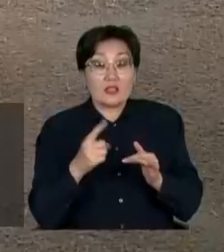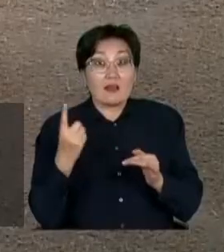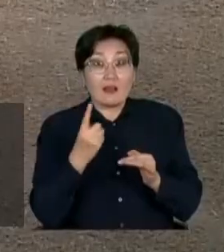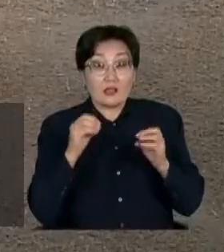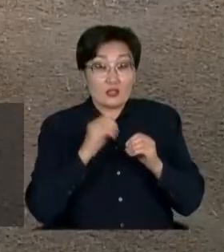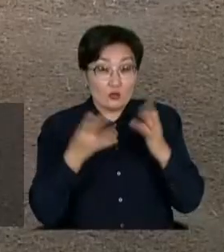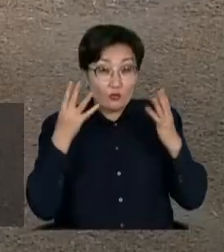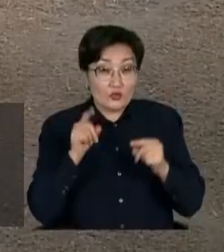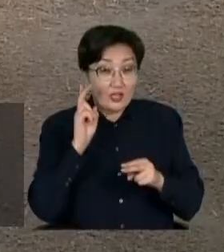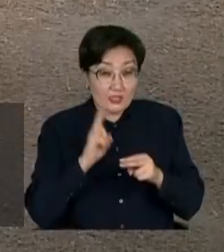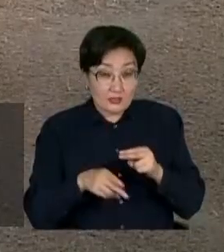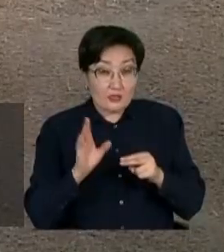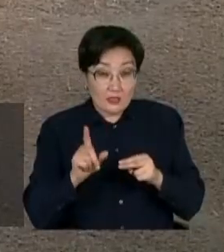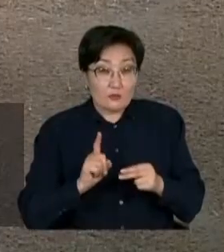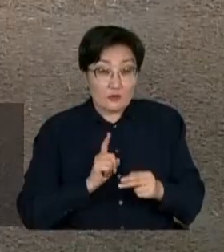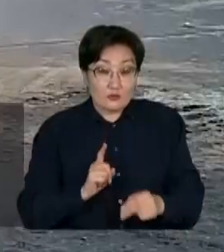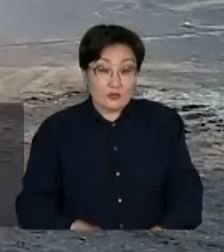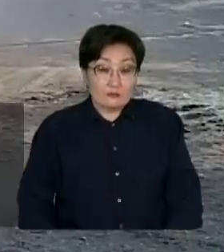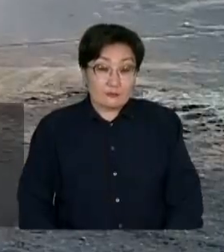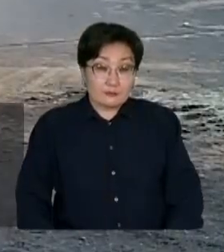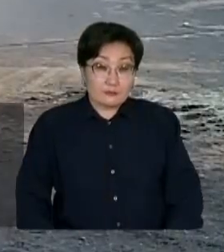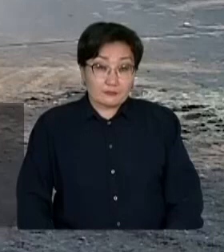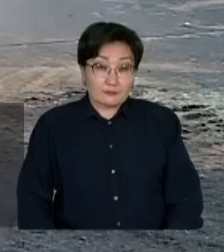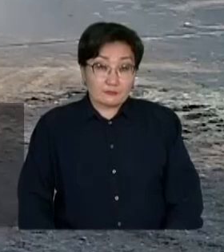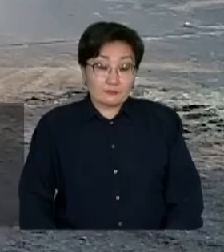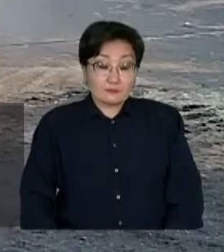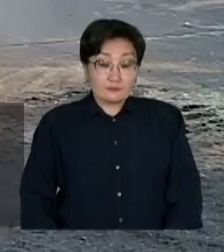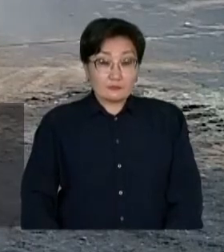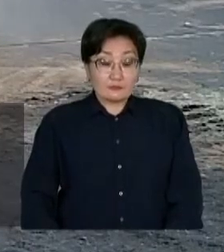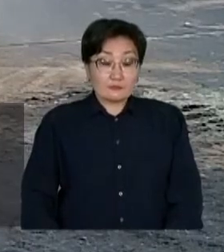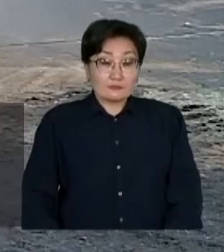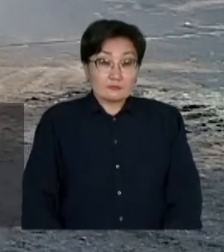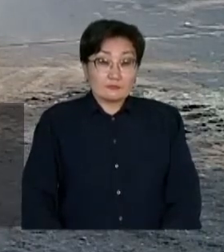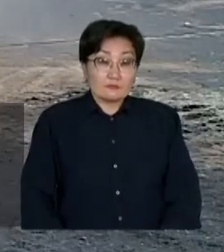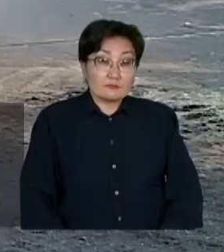күндігінде аяқталады деп күтілуде. Асқар Сәрсенұлы, Төрехан Әділбекұлы, Алматы телеарнасы, Қызылорда облысы.